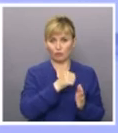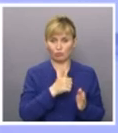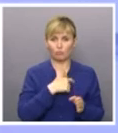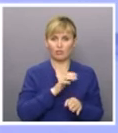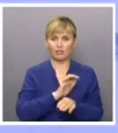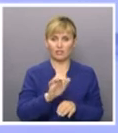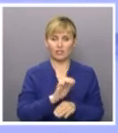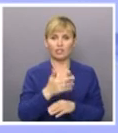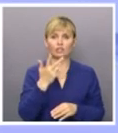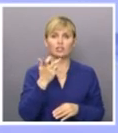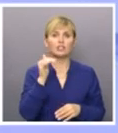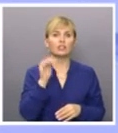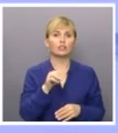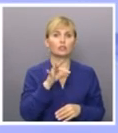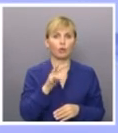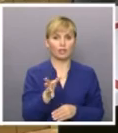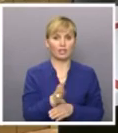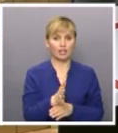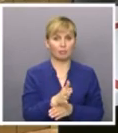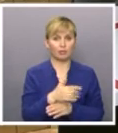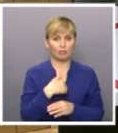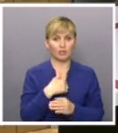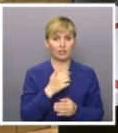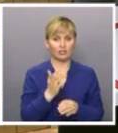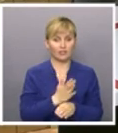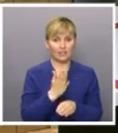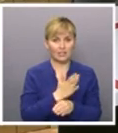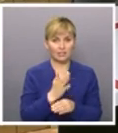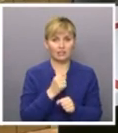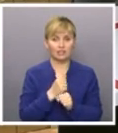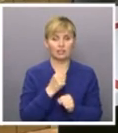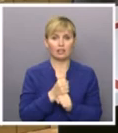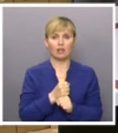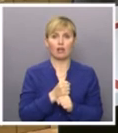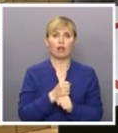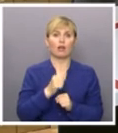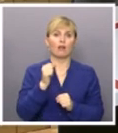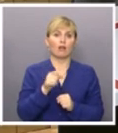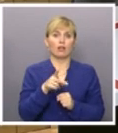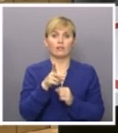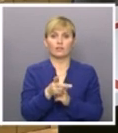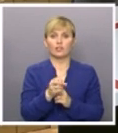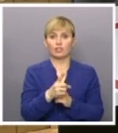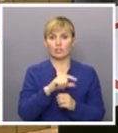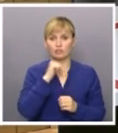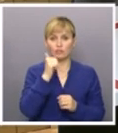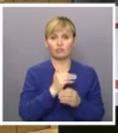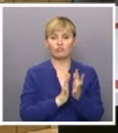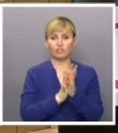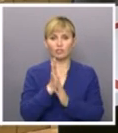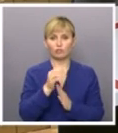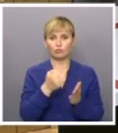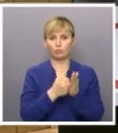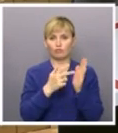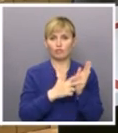рыбы всего. А после того, как были приняты эти субсидии, в 2011 году производство увеличилось на до